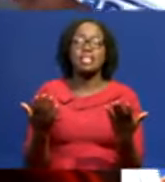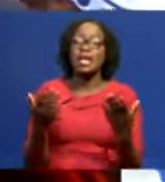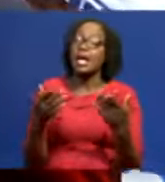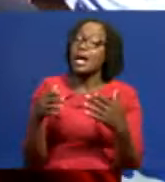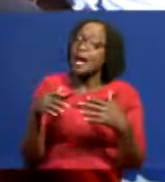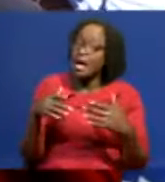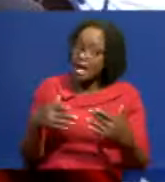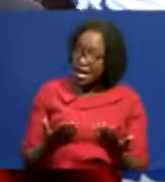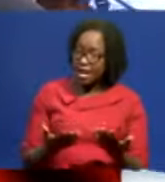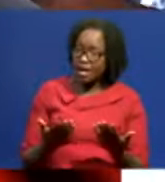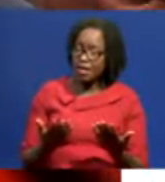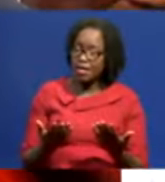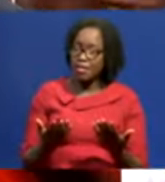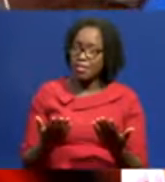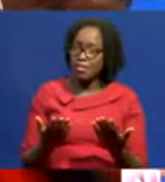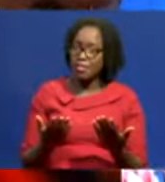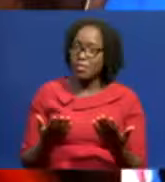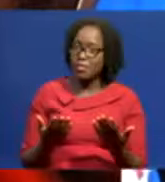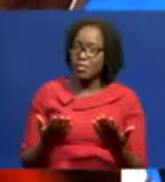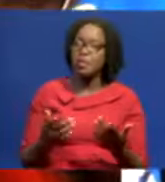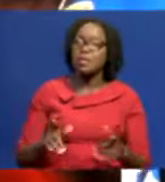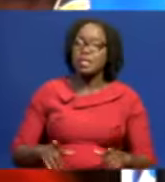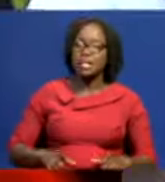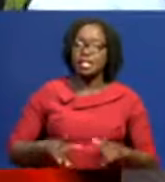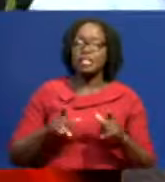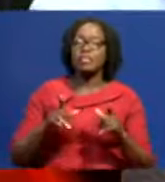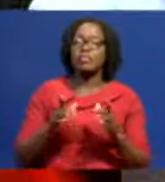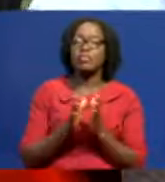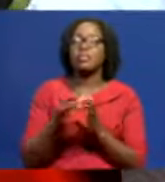wanaweza ishi na wenzao,